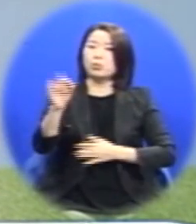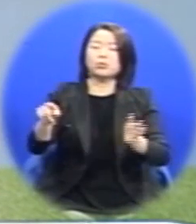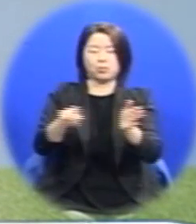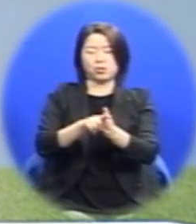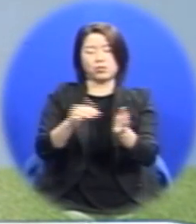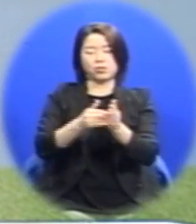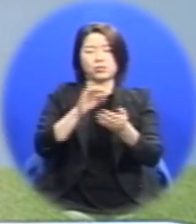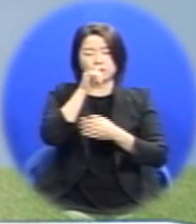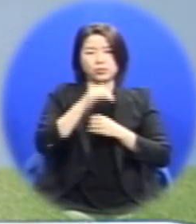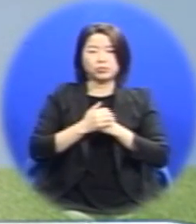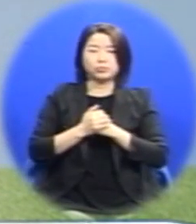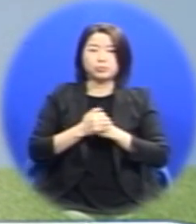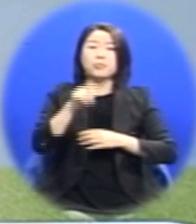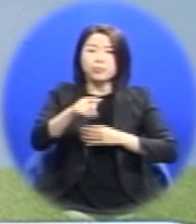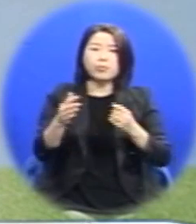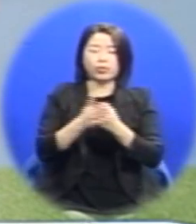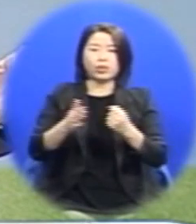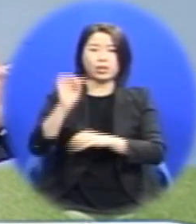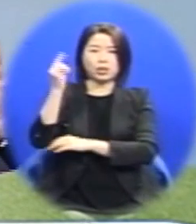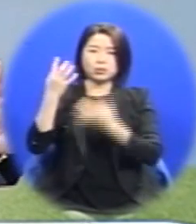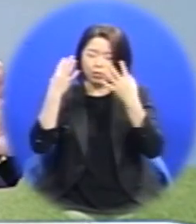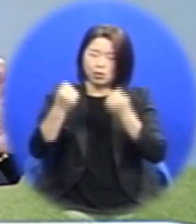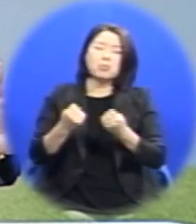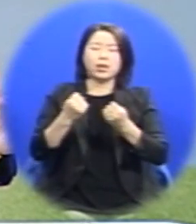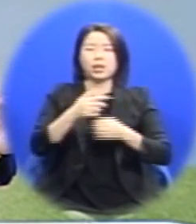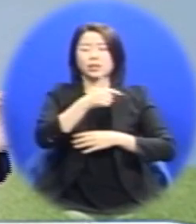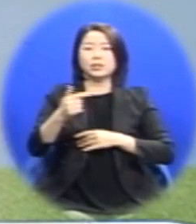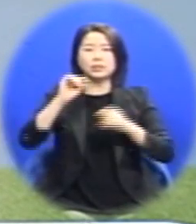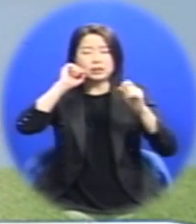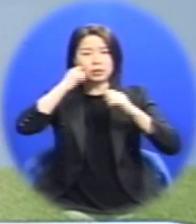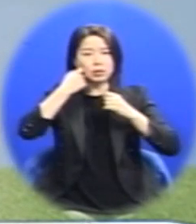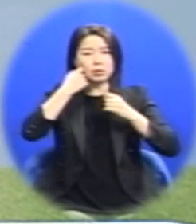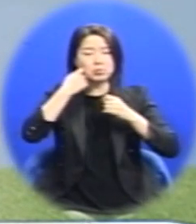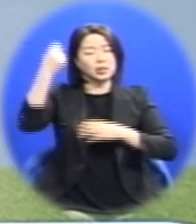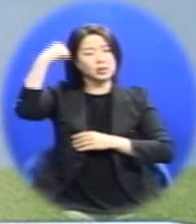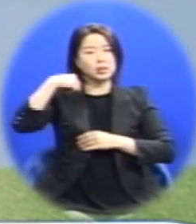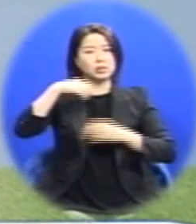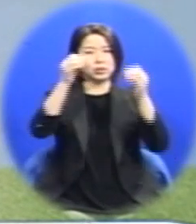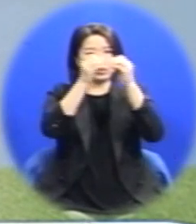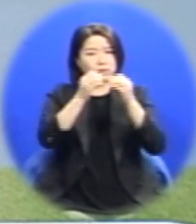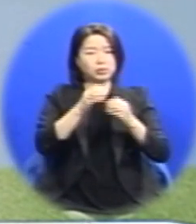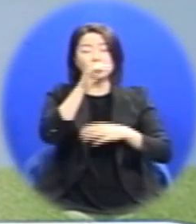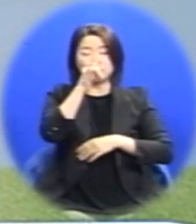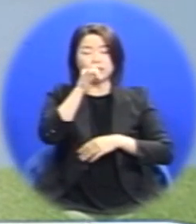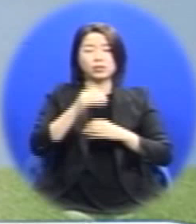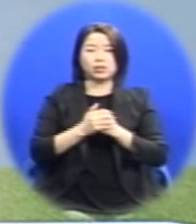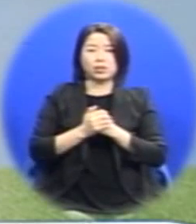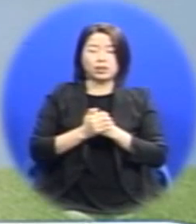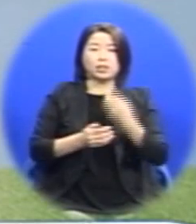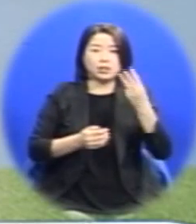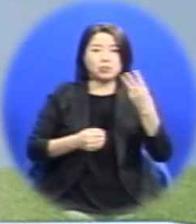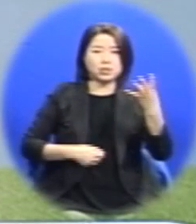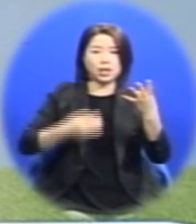믿었었어요. 그것 때문에 다윗이 얼마나 어려움을 겪었는지 구구절절히 그가 쓰고 있습니다.